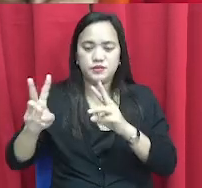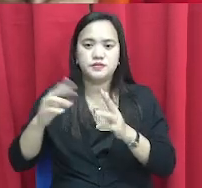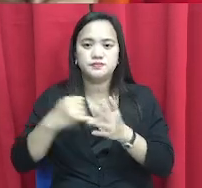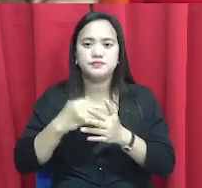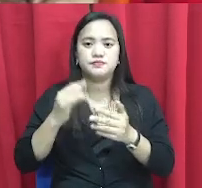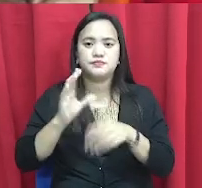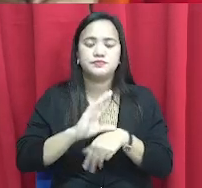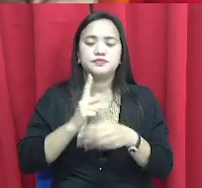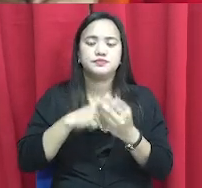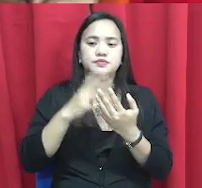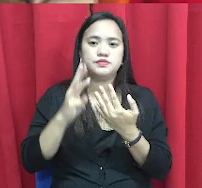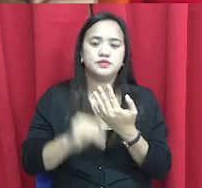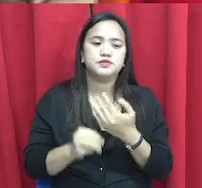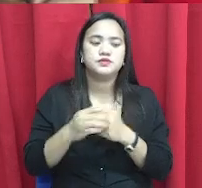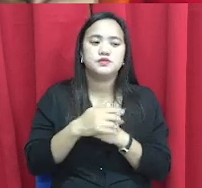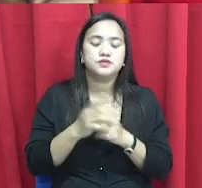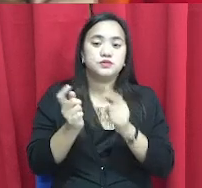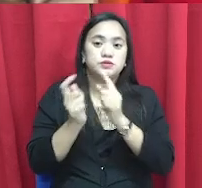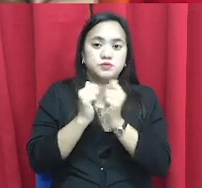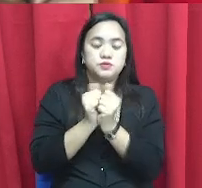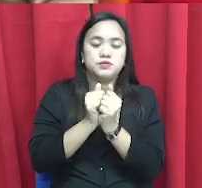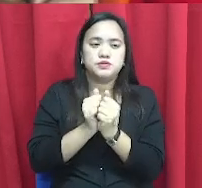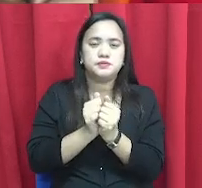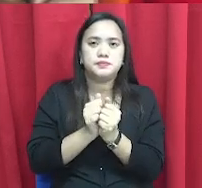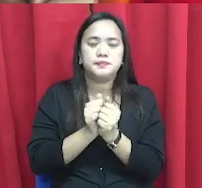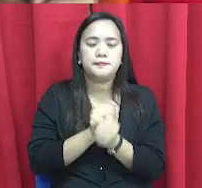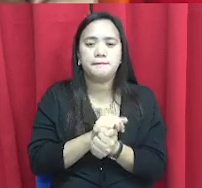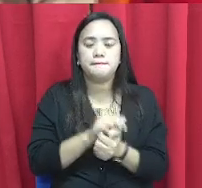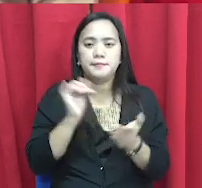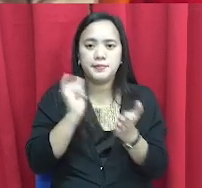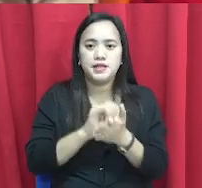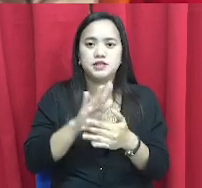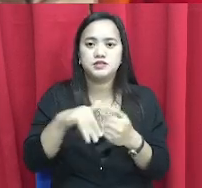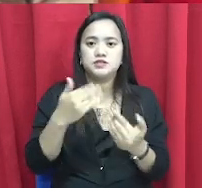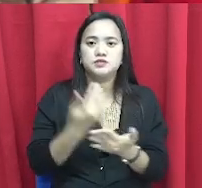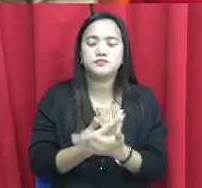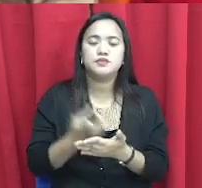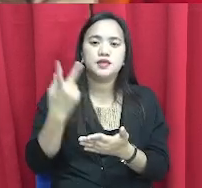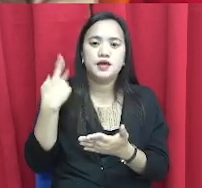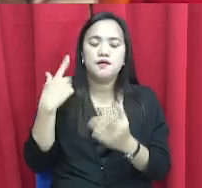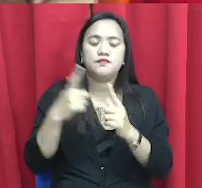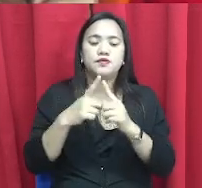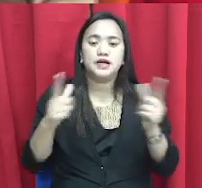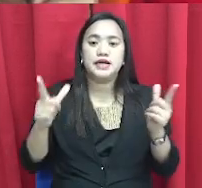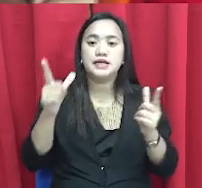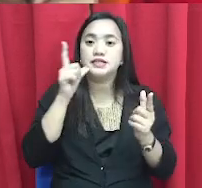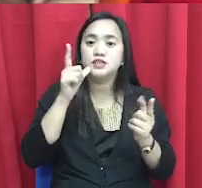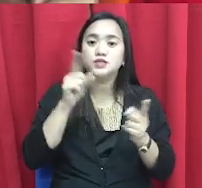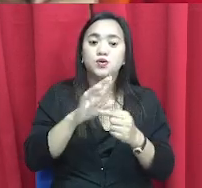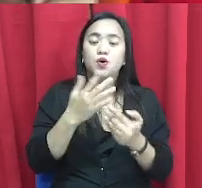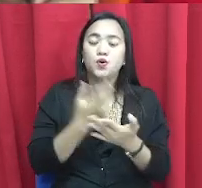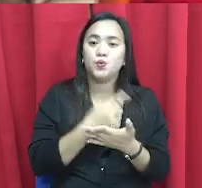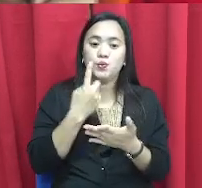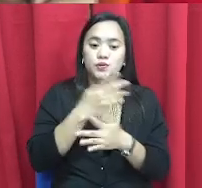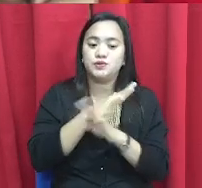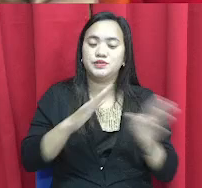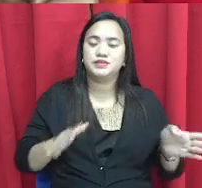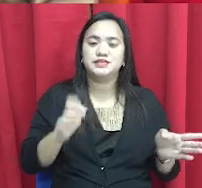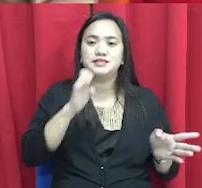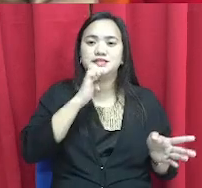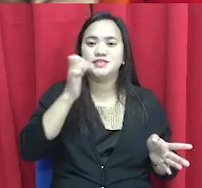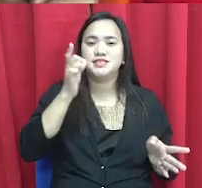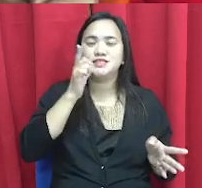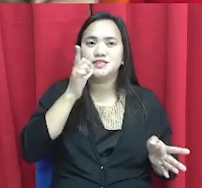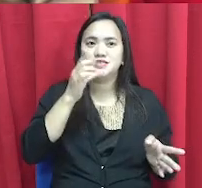ito kasama na po natin ang ating mga main host mga kapatid yun lamang po Have a great lunch po sa mga hindi pa po nagla-lunch sa